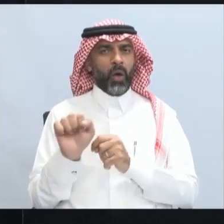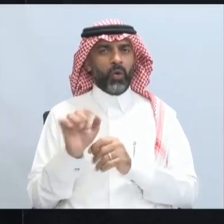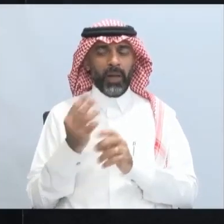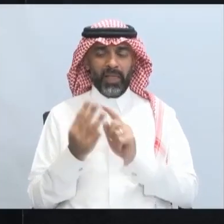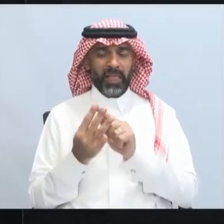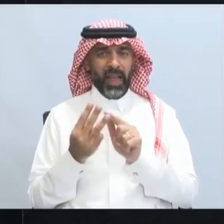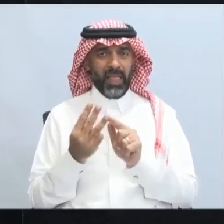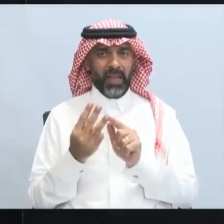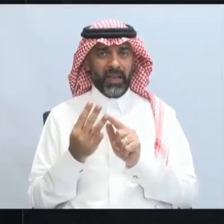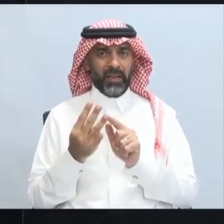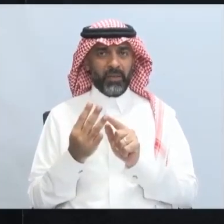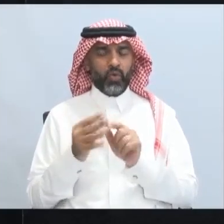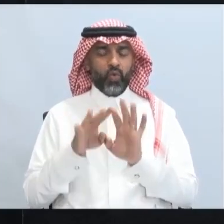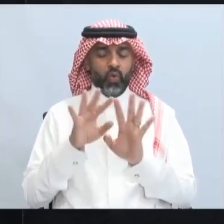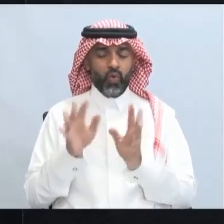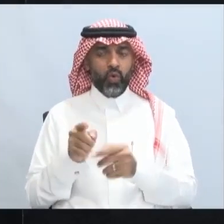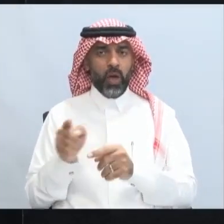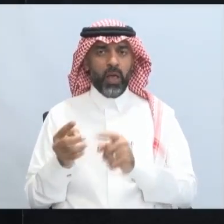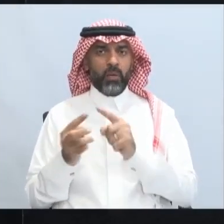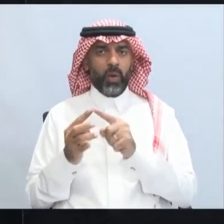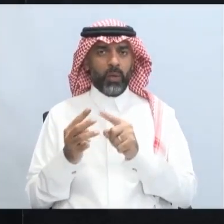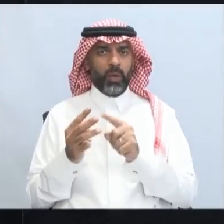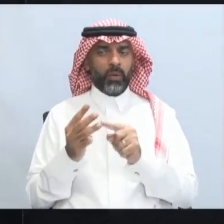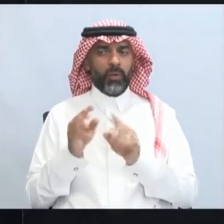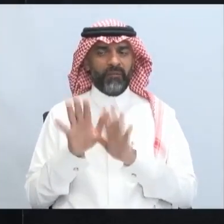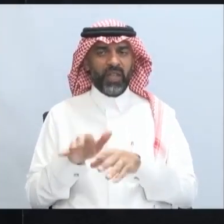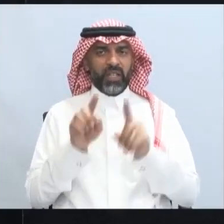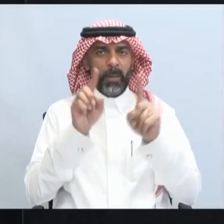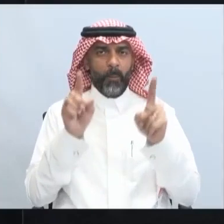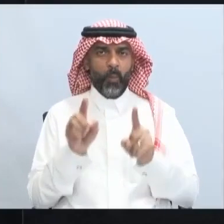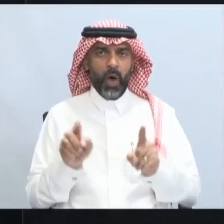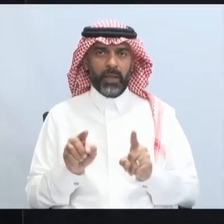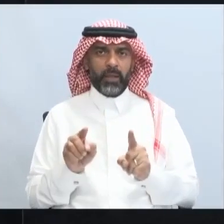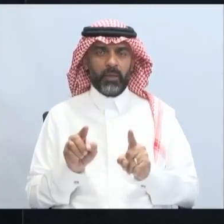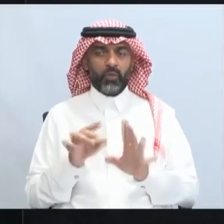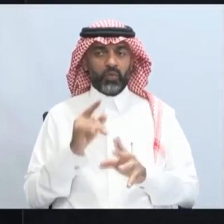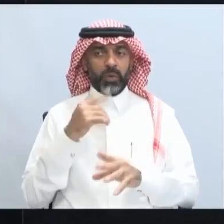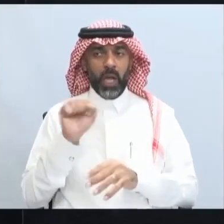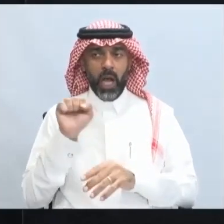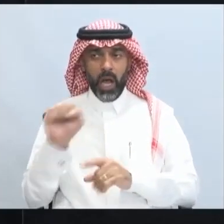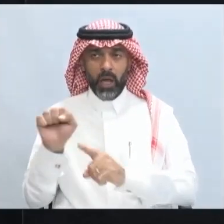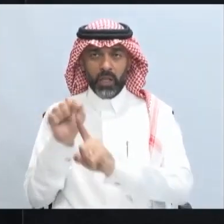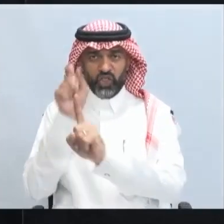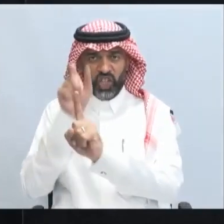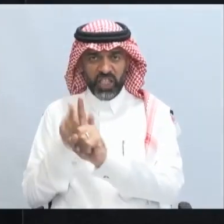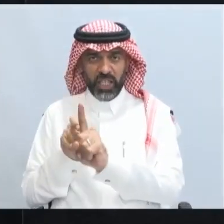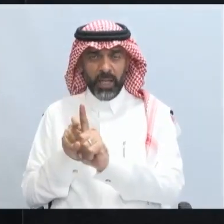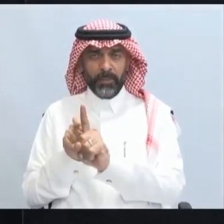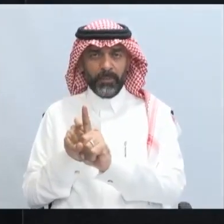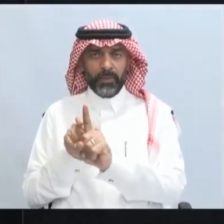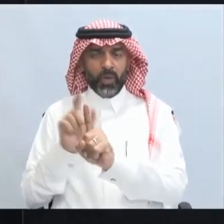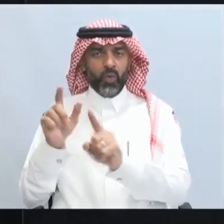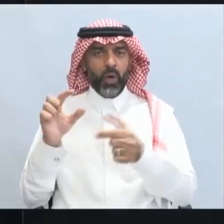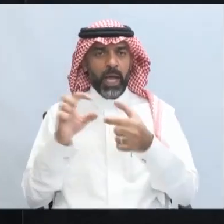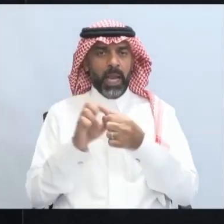الثلاثه كل منها يرد على شيء محدد وهو ان الحقوق الشخصيه هي علاقه بين